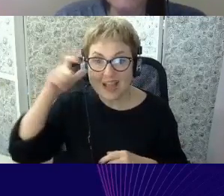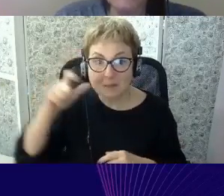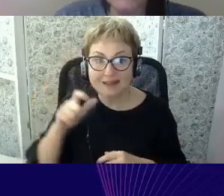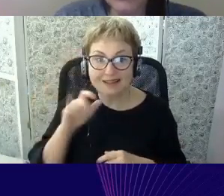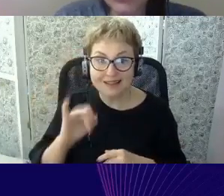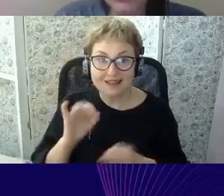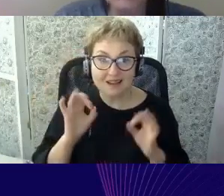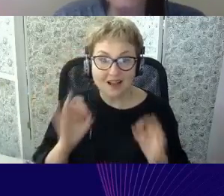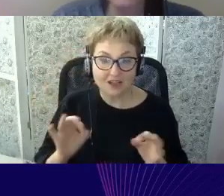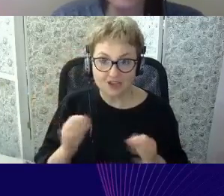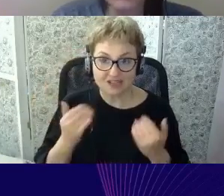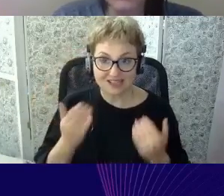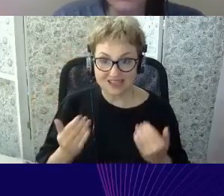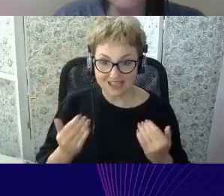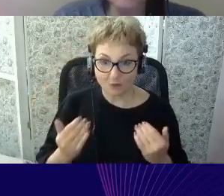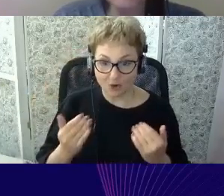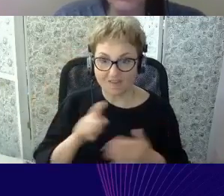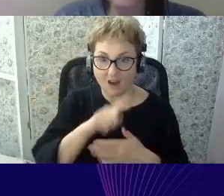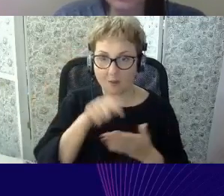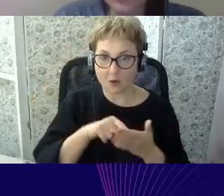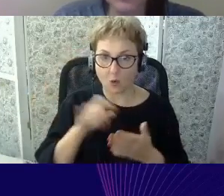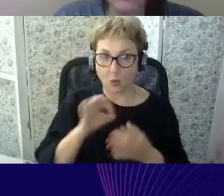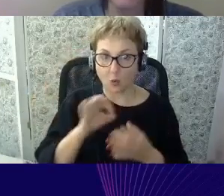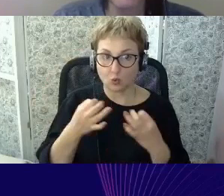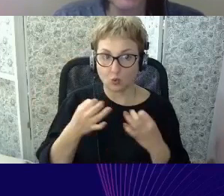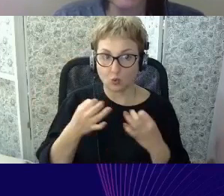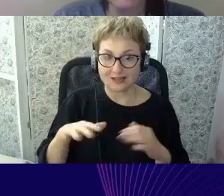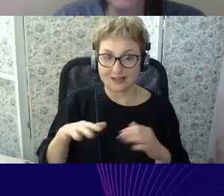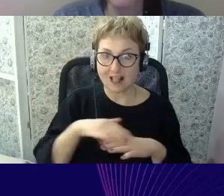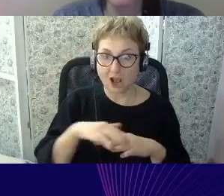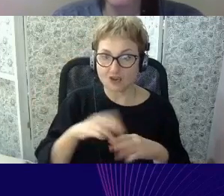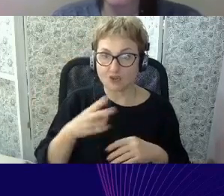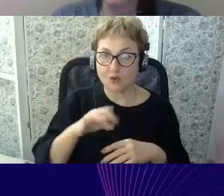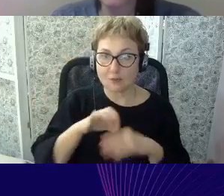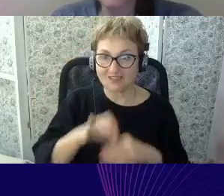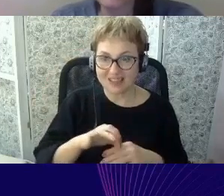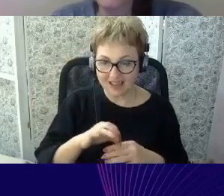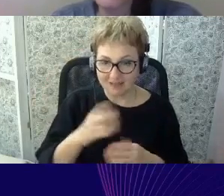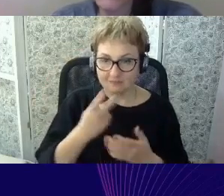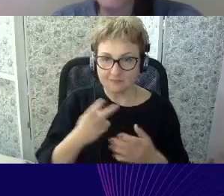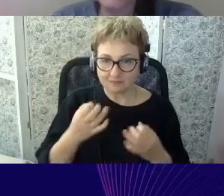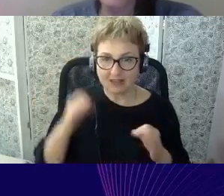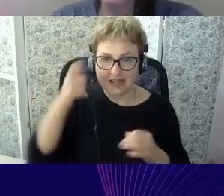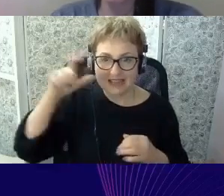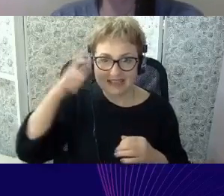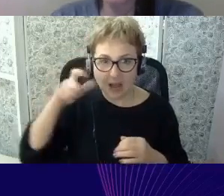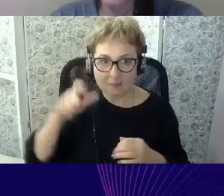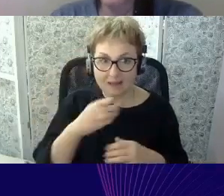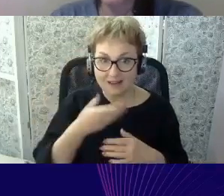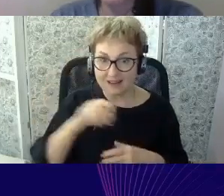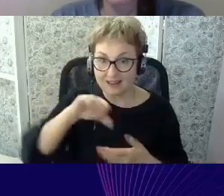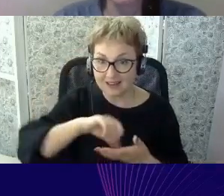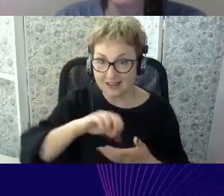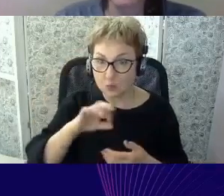И, конечно же, сегодня вопрос о доступе на площадку для проведения демонстрационного экзамена